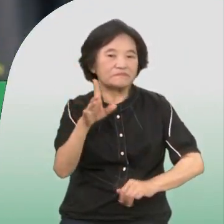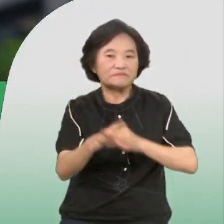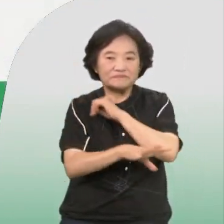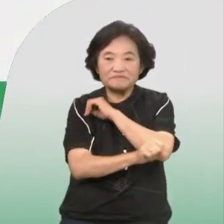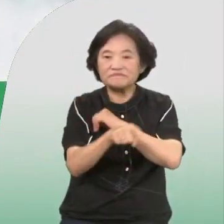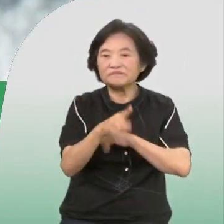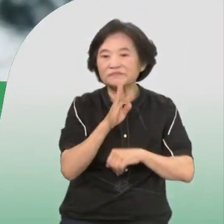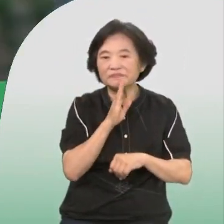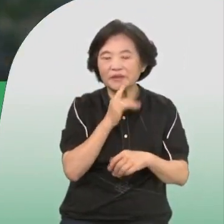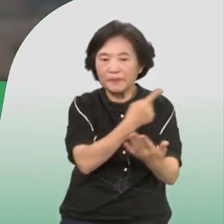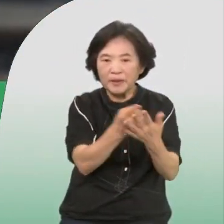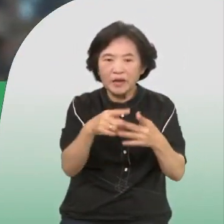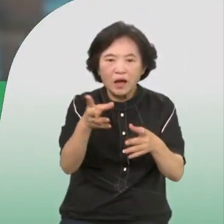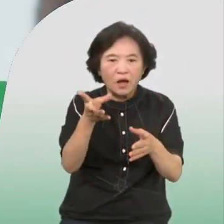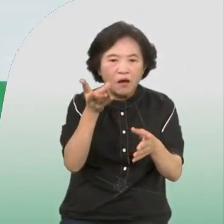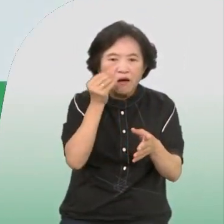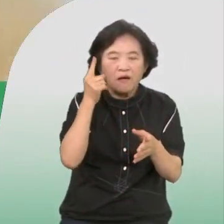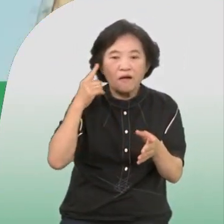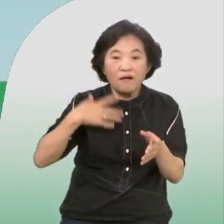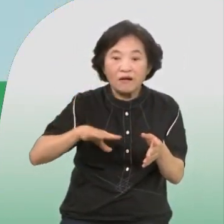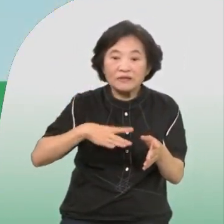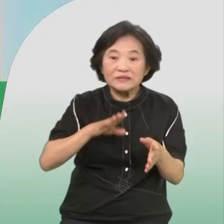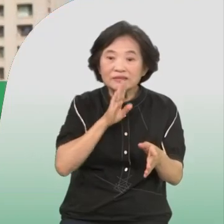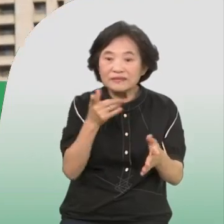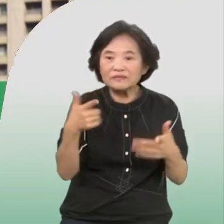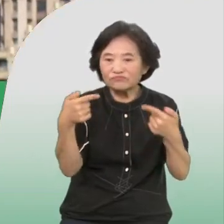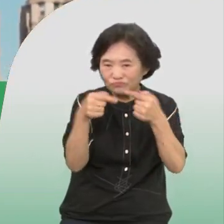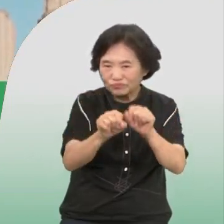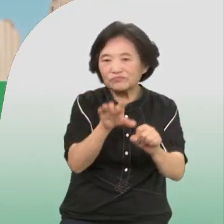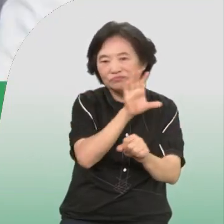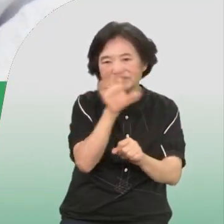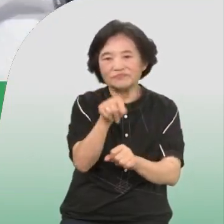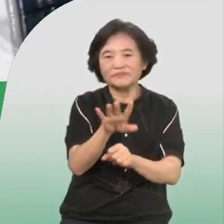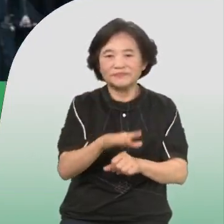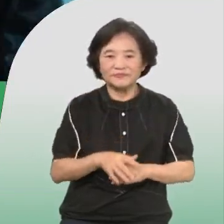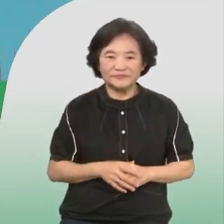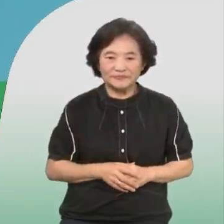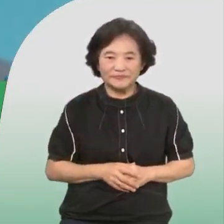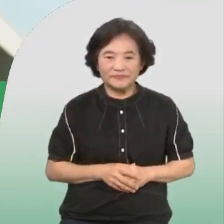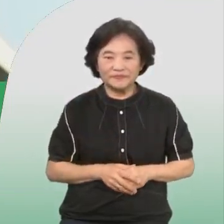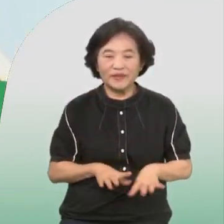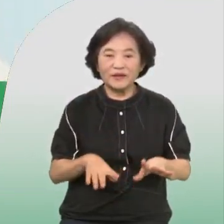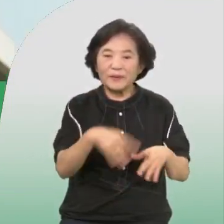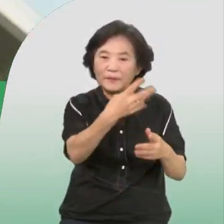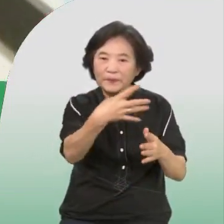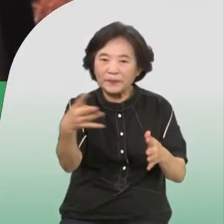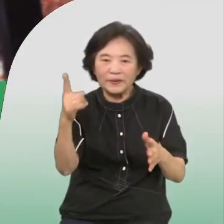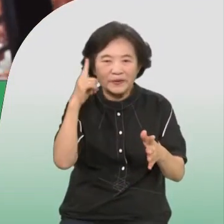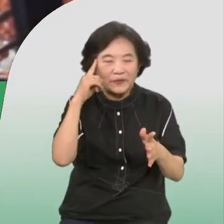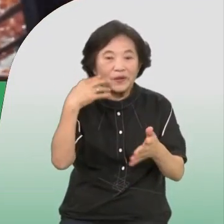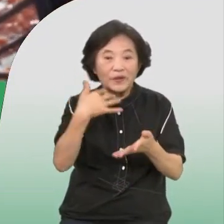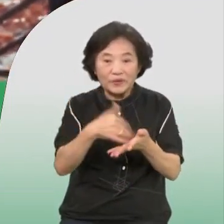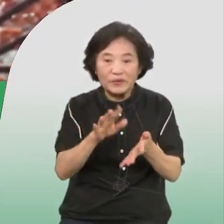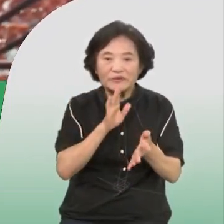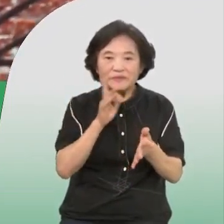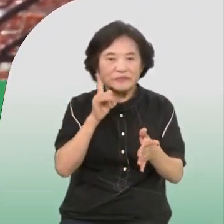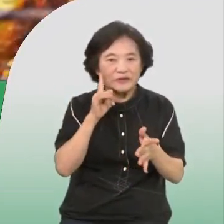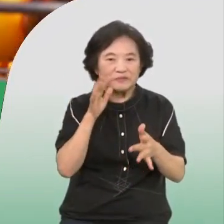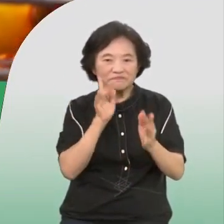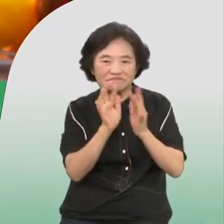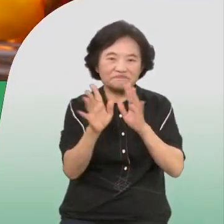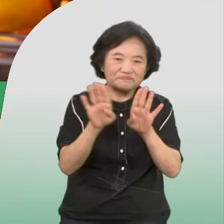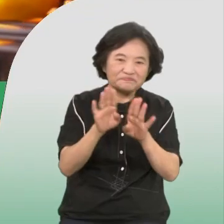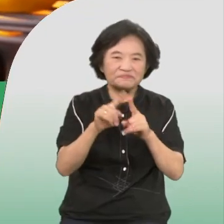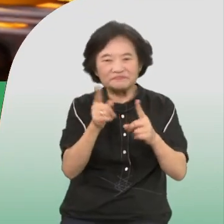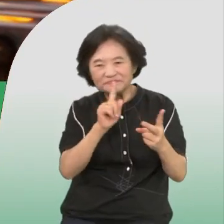题，将大家都懂的嘅线路融合到介绍各地图，编曲界下未用摇滚，老高雄乐。客